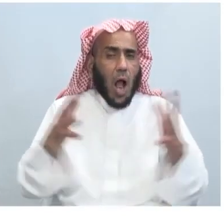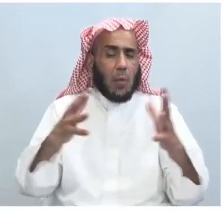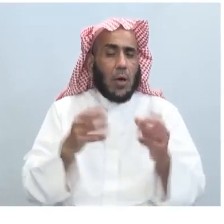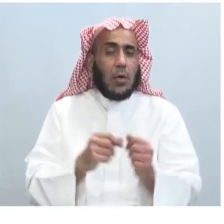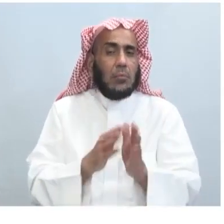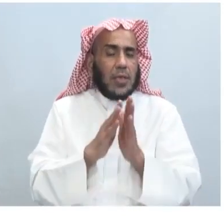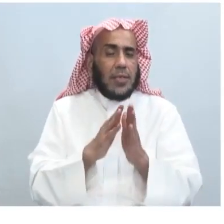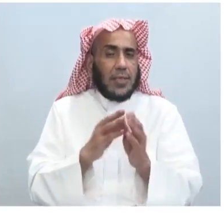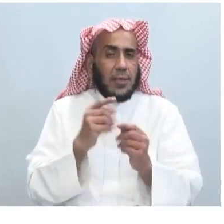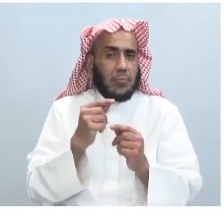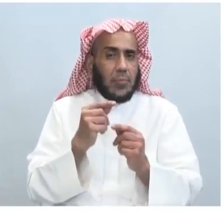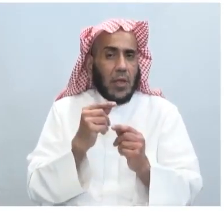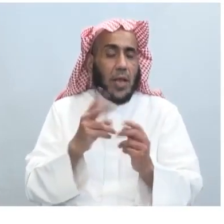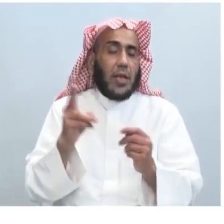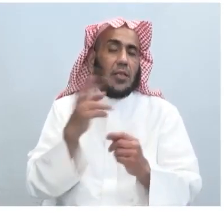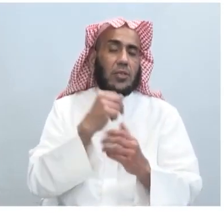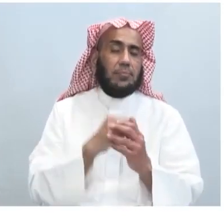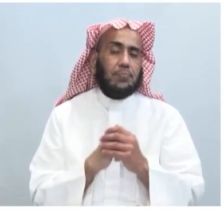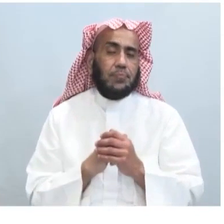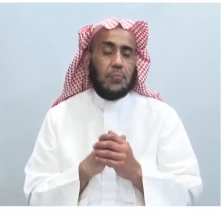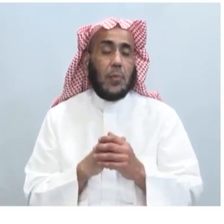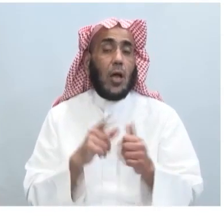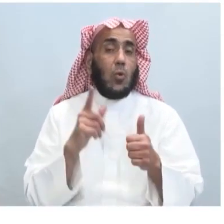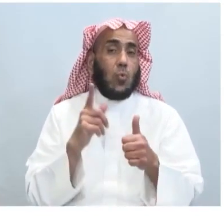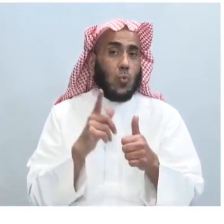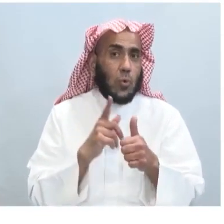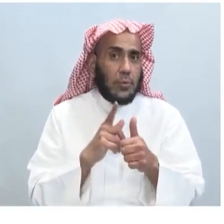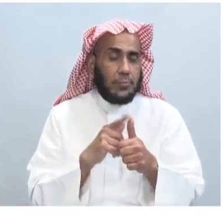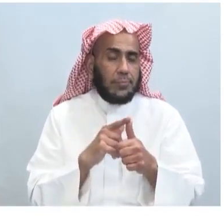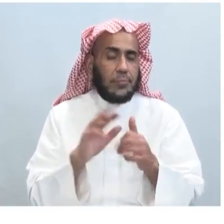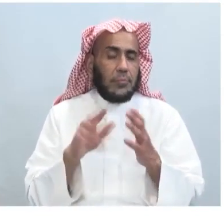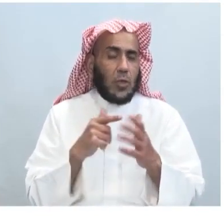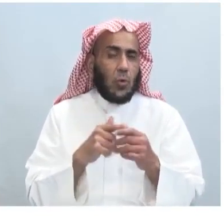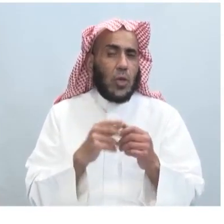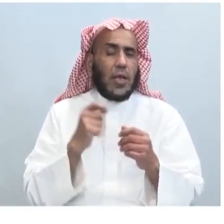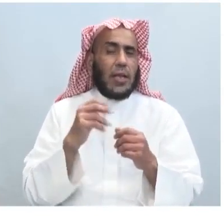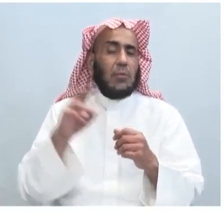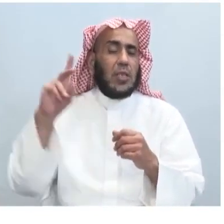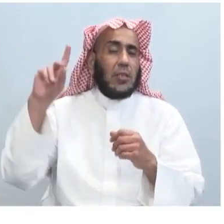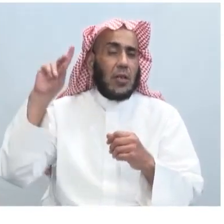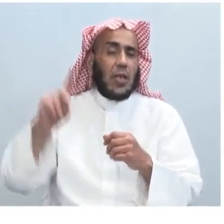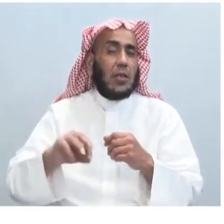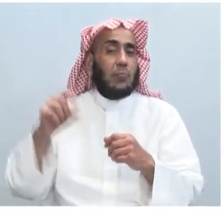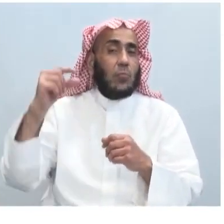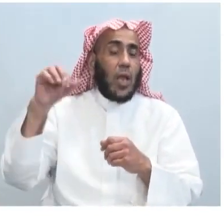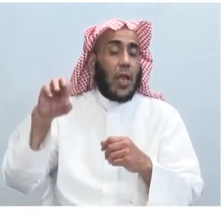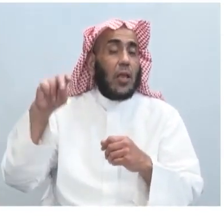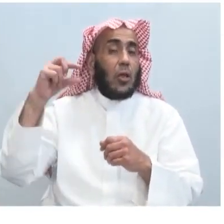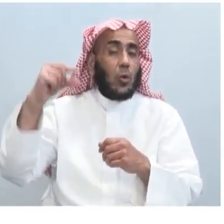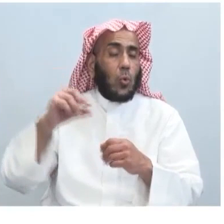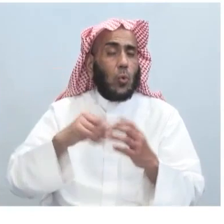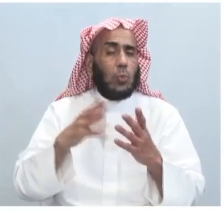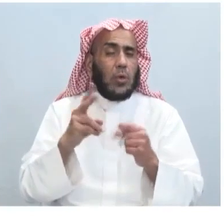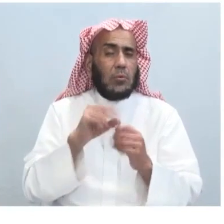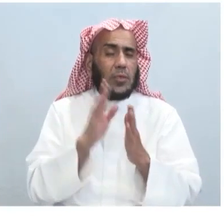تراكيز المواد الناتجه الاولى عندما تكون قيمه الكي كيو اكبر من الواحد وقلنا تراكيز المواد